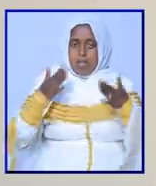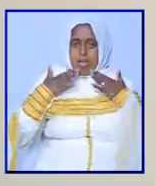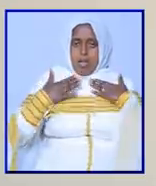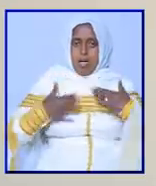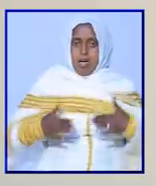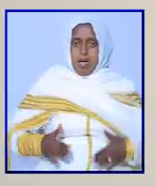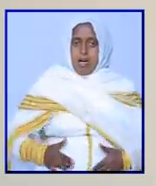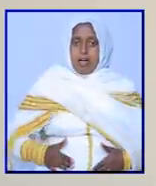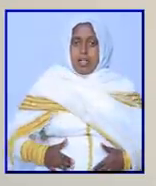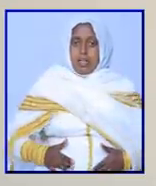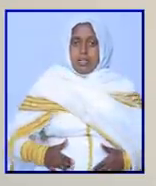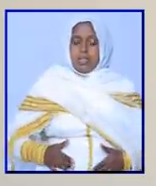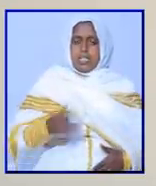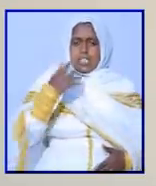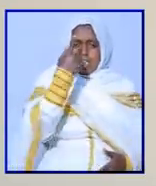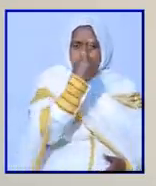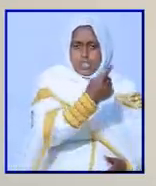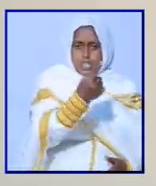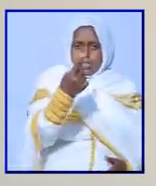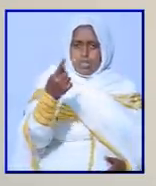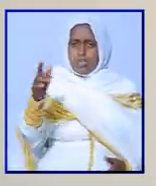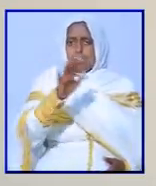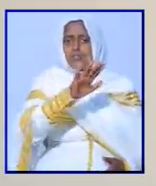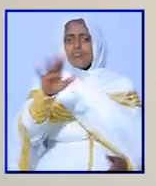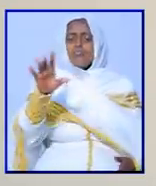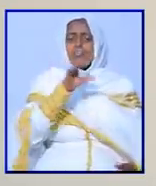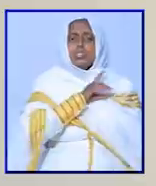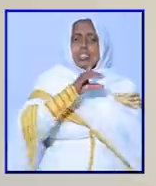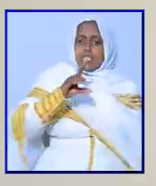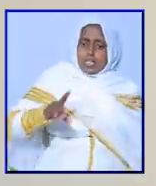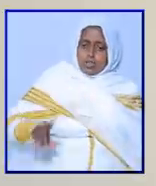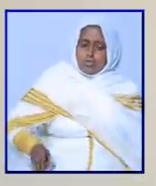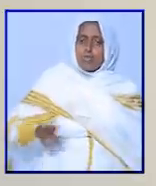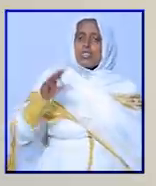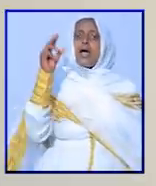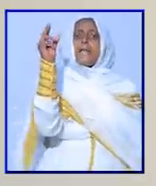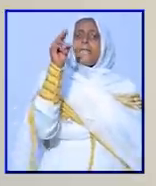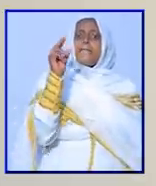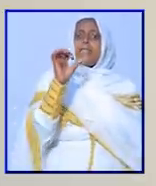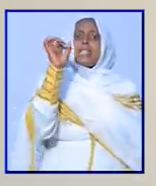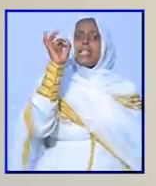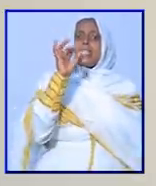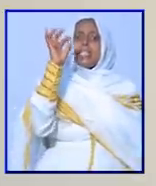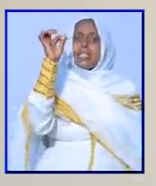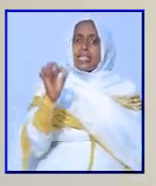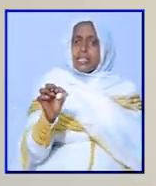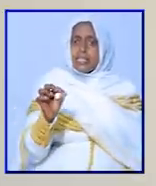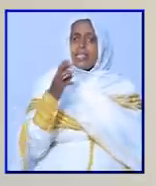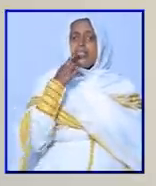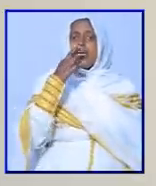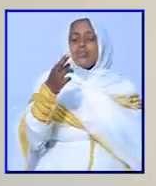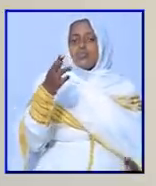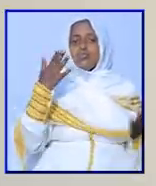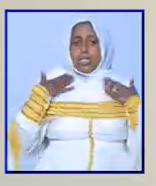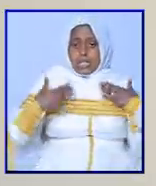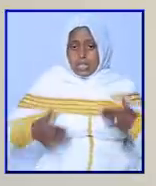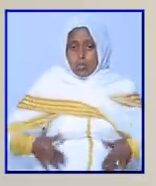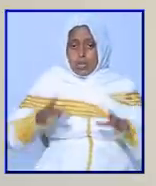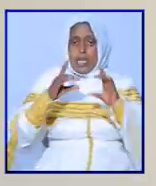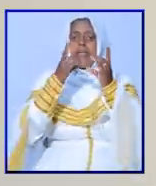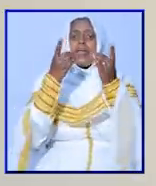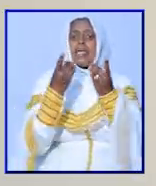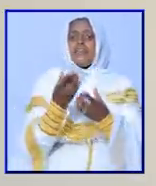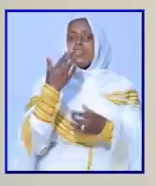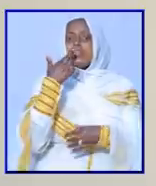የክርስቶስ አካል ያንዳንዳችሁም የክርስቶስ ብልት ናችሁ